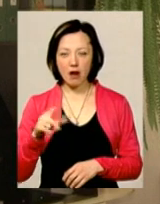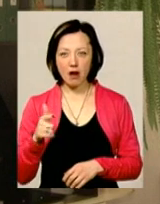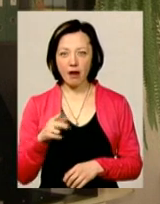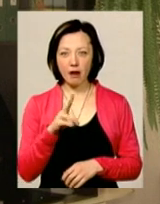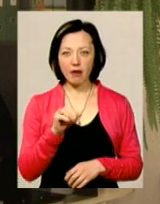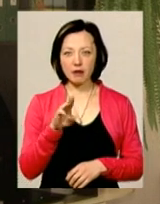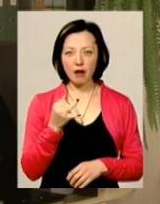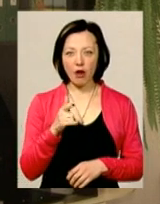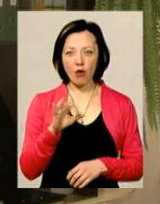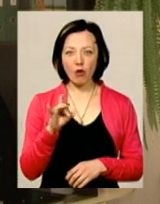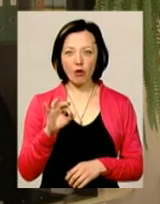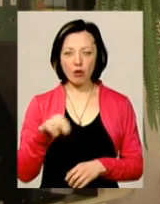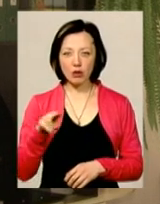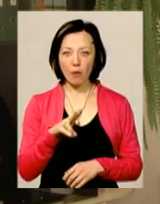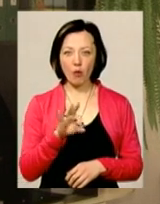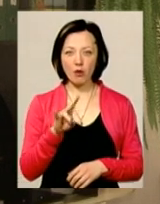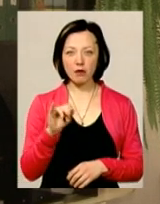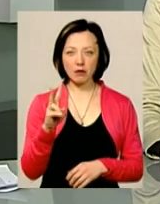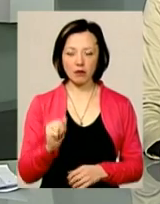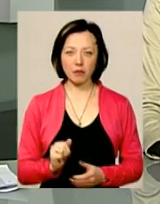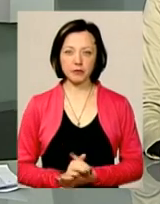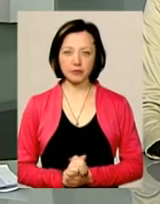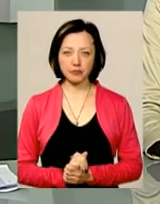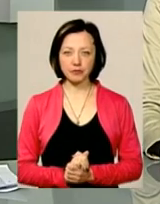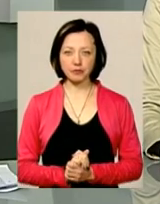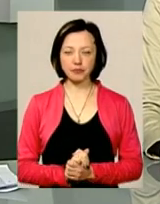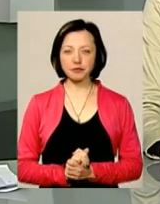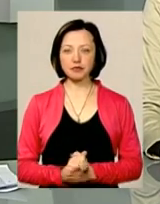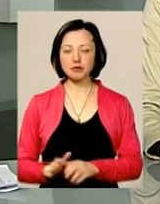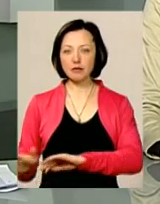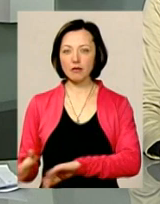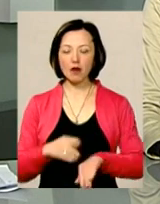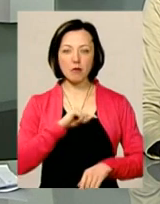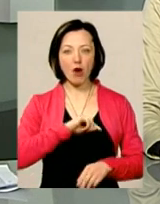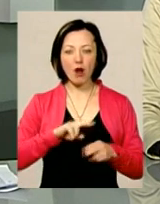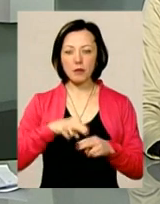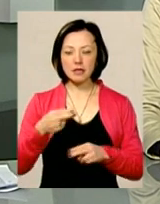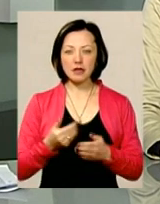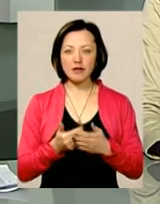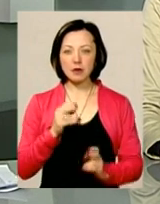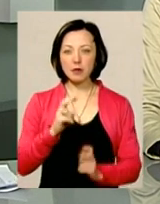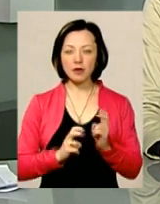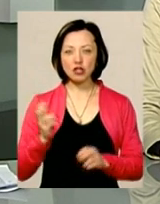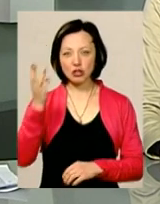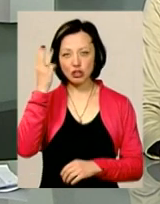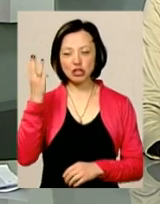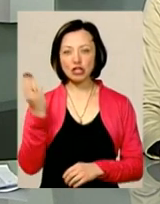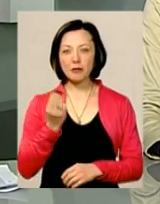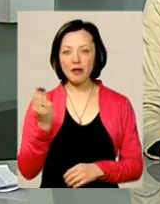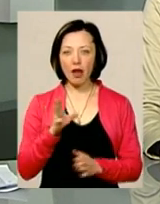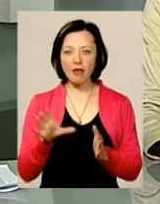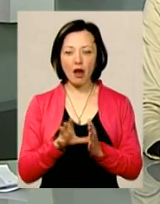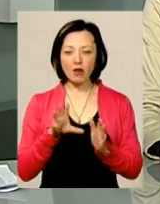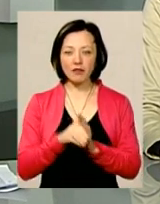Китайгородської, Понінківської об'єднаних територіальних громад. Моральної компенсації від підприємства «Шепетівка Енергоінвест» за